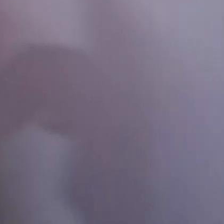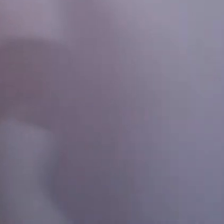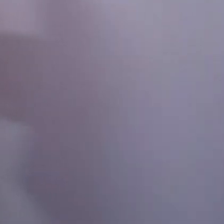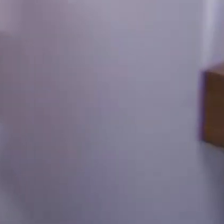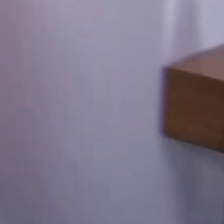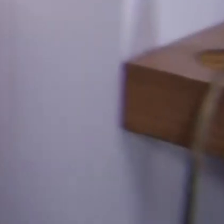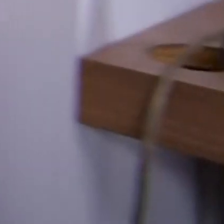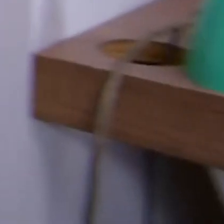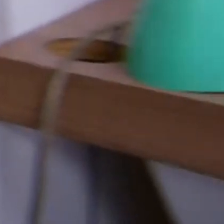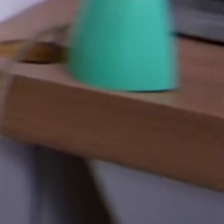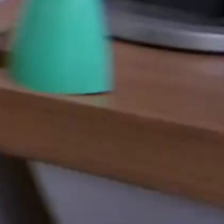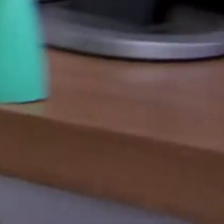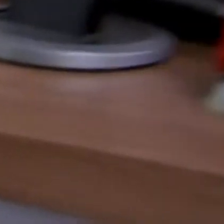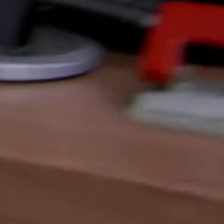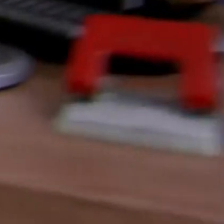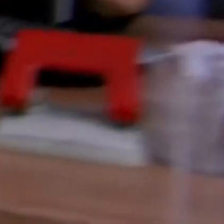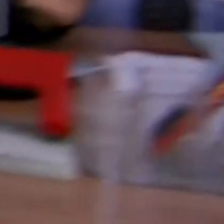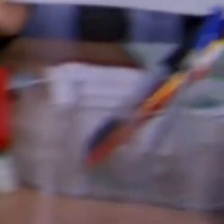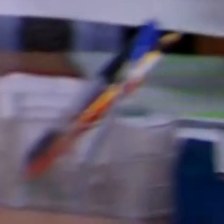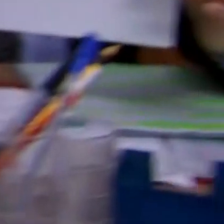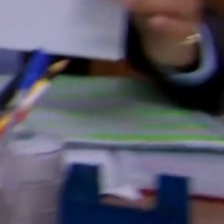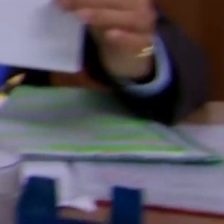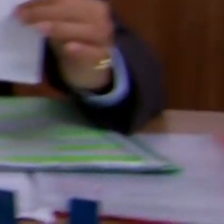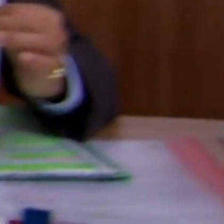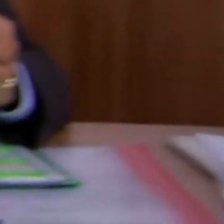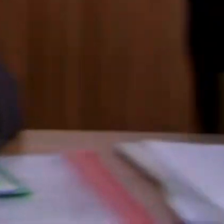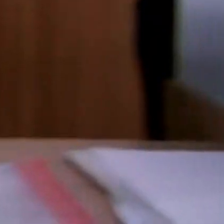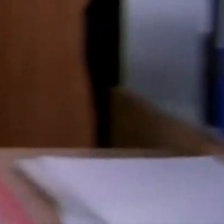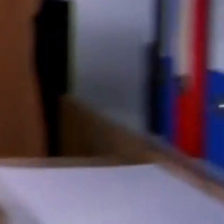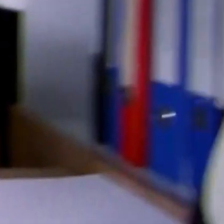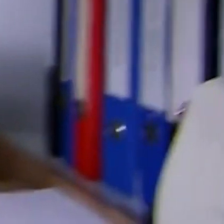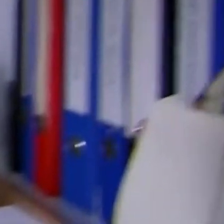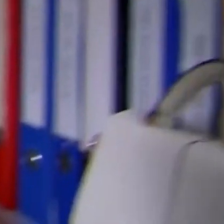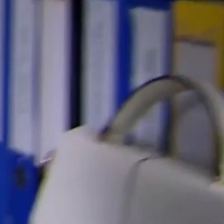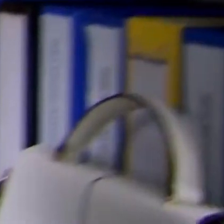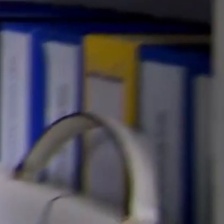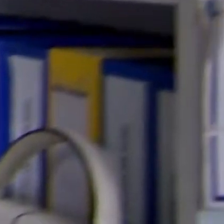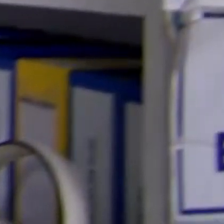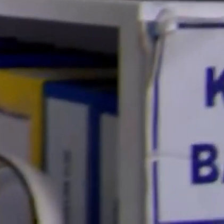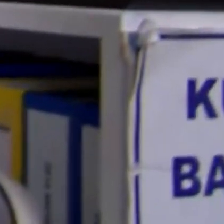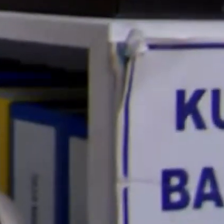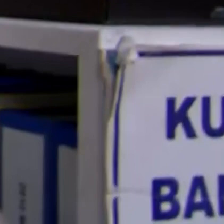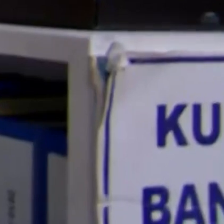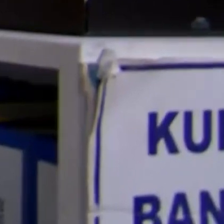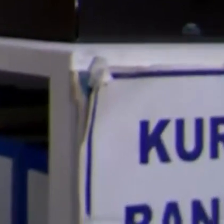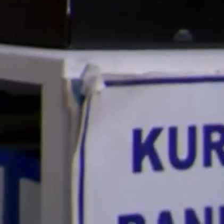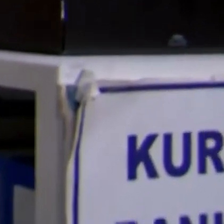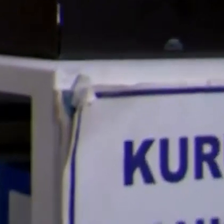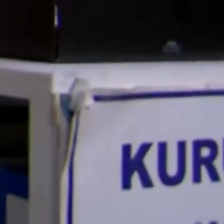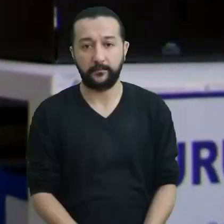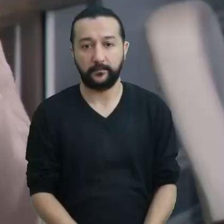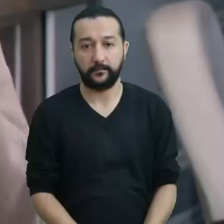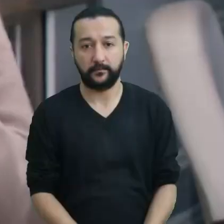salı, çarşamba parantez içinde yalan, müdürün elindeki kağıtta perşembe, cuma, cumartesi parantez içinde yalan, Tuba'nın elindeki